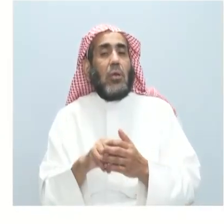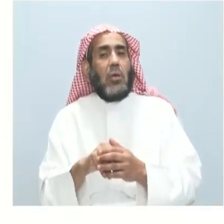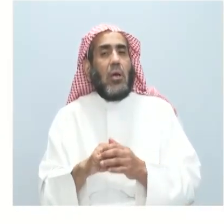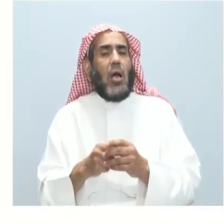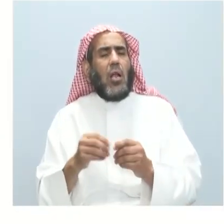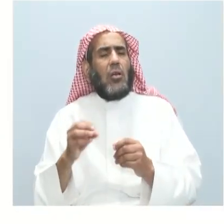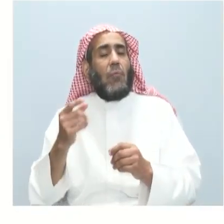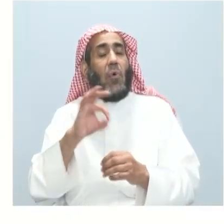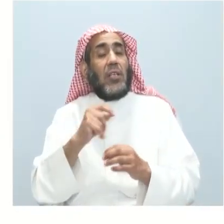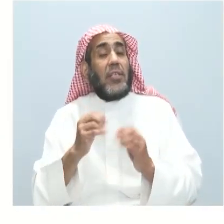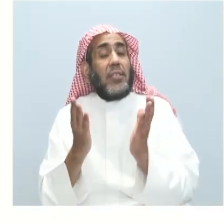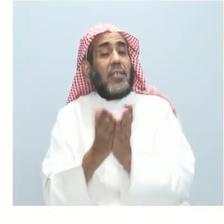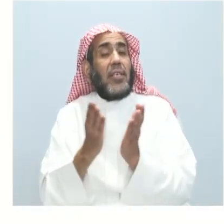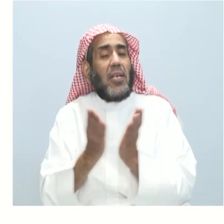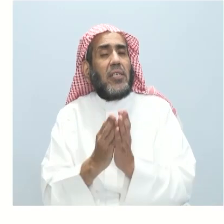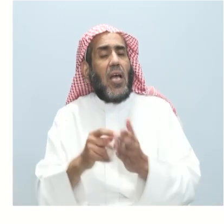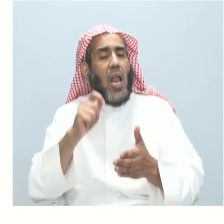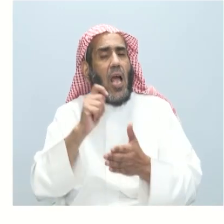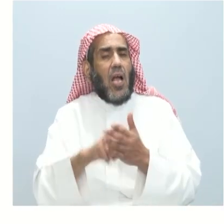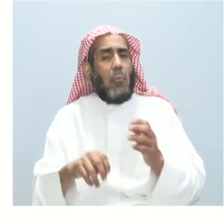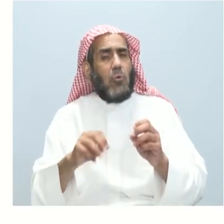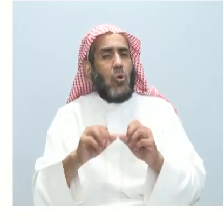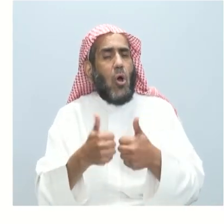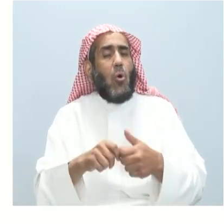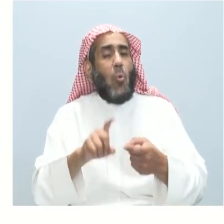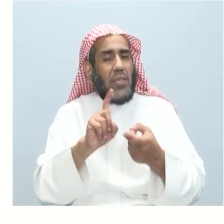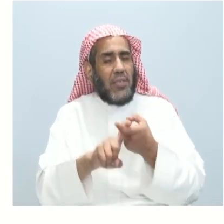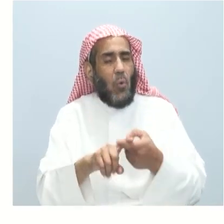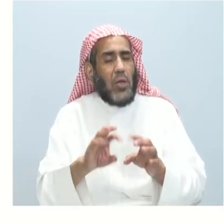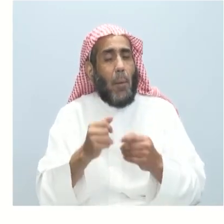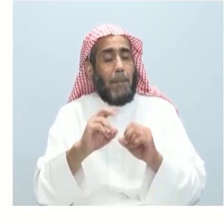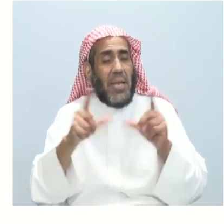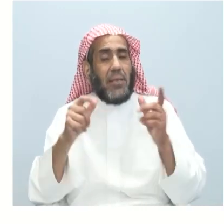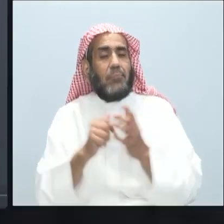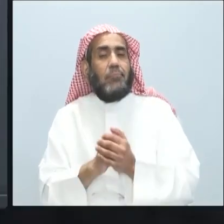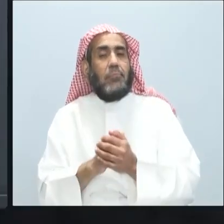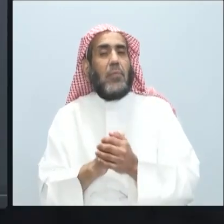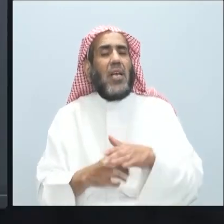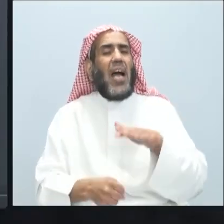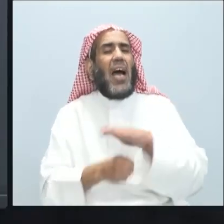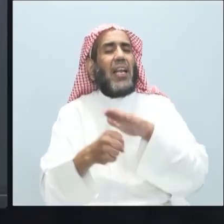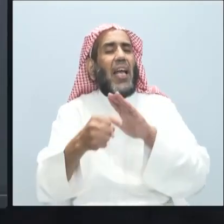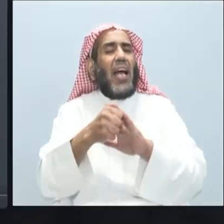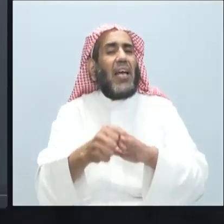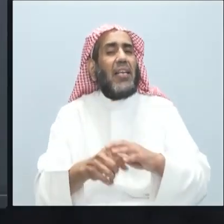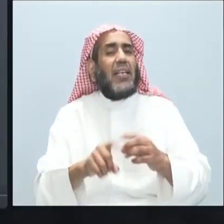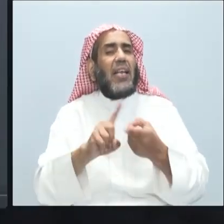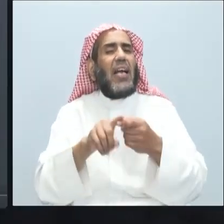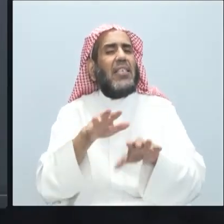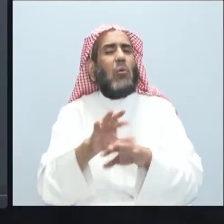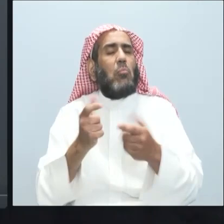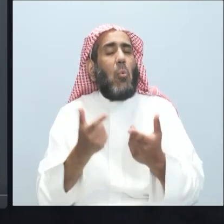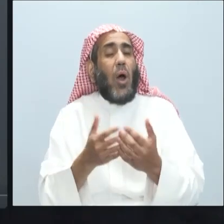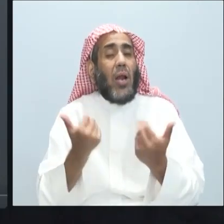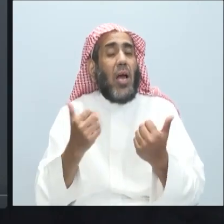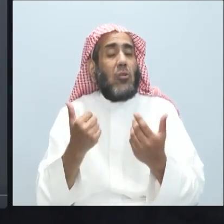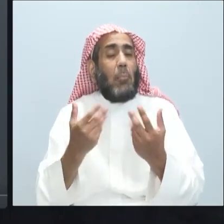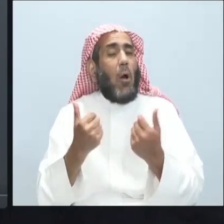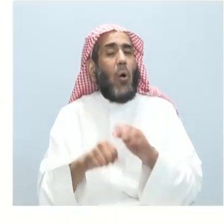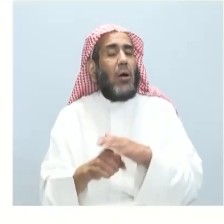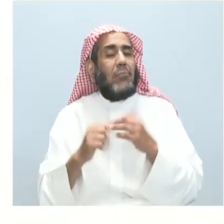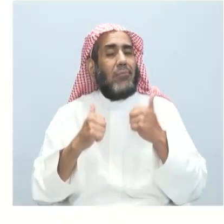على ضوء الدراسه باحكام الاسره وعقد النكاح بين ما يلي اركان النكاح ما هي اركان النكاح ايها الطلاب